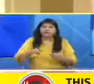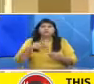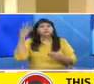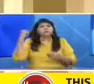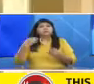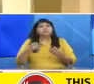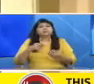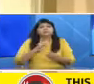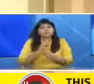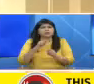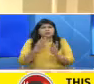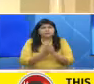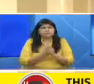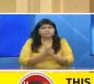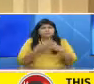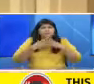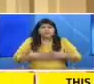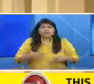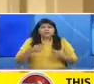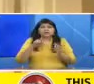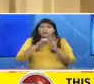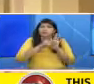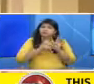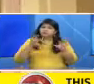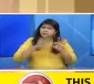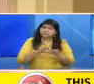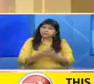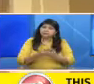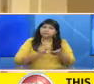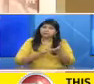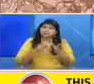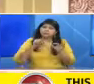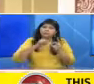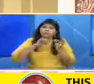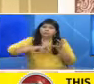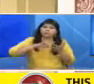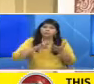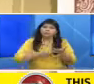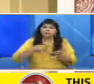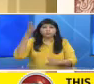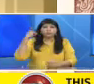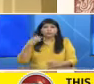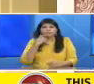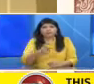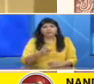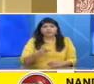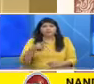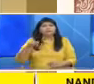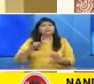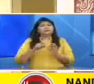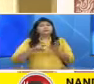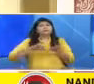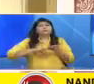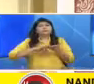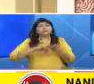कला साधना ने संविधान के साथ साथ नंदलाल बोस को भी अमर बना दिया है। नंदलाल बोस